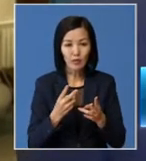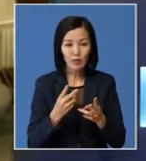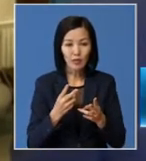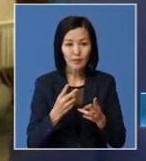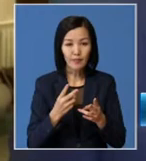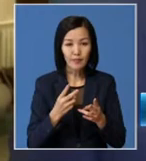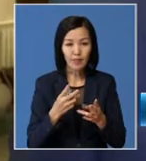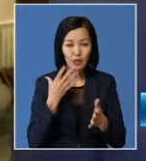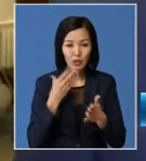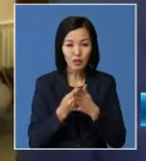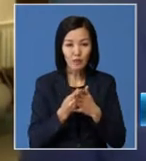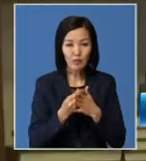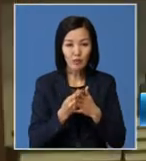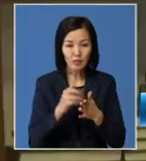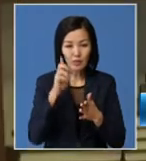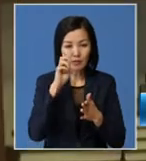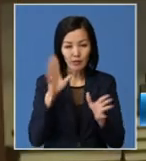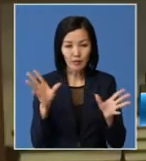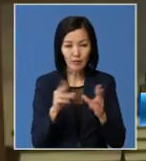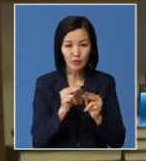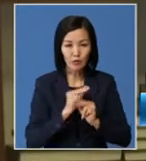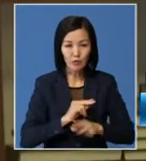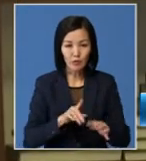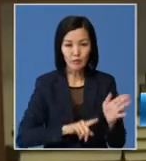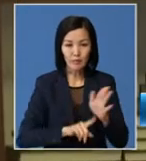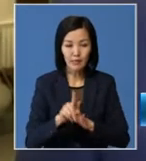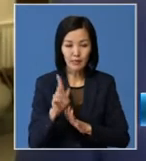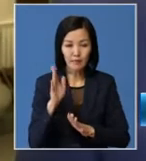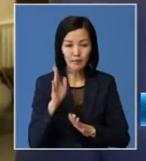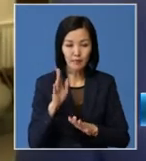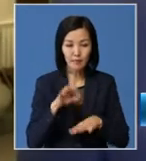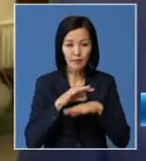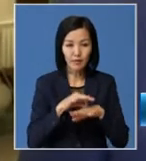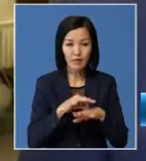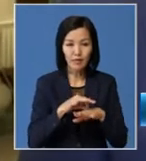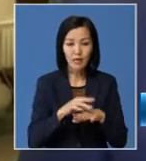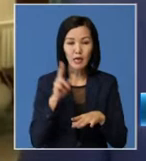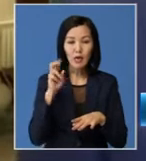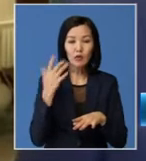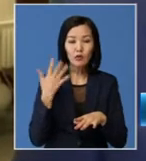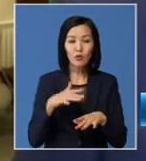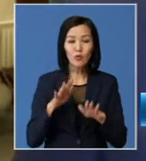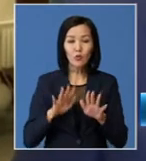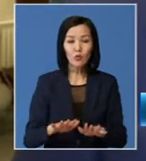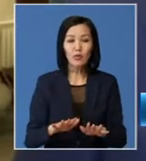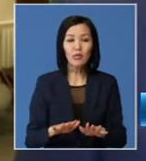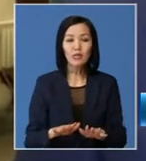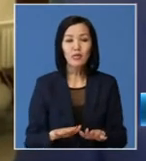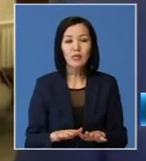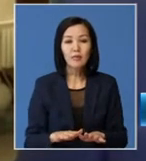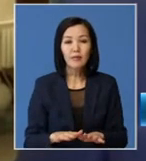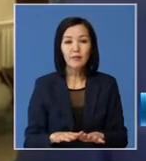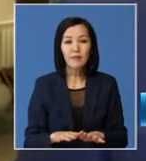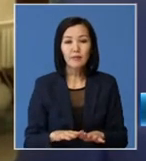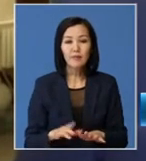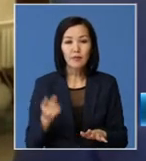әріптестік, серіктестік мақсатта қазір жұмыстар басталды, қазір емхана құрылысы басталды. 250 орындық жаңағы